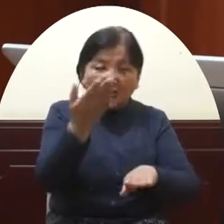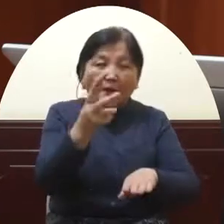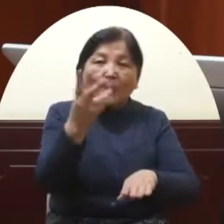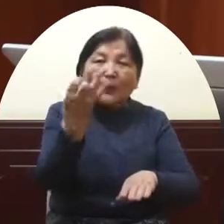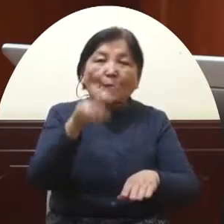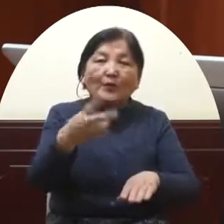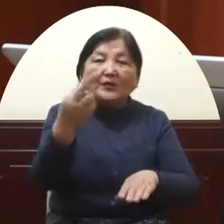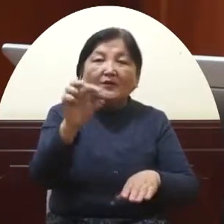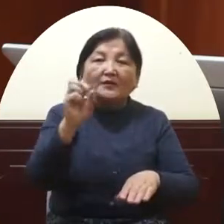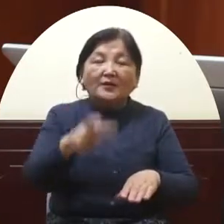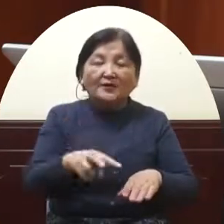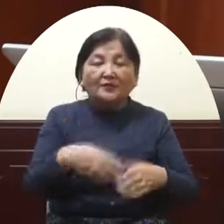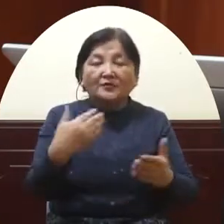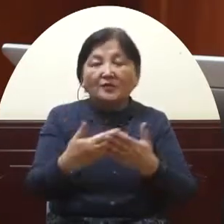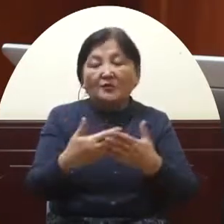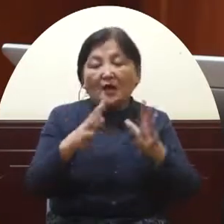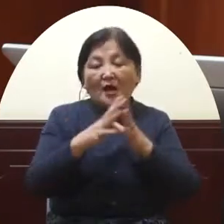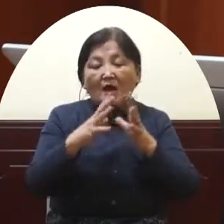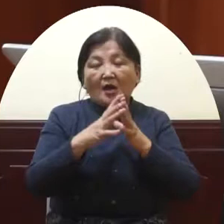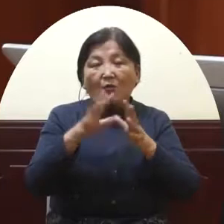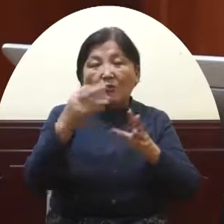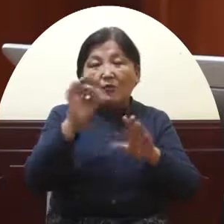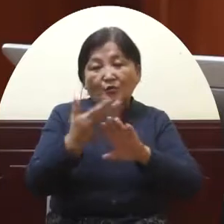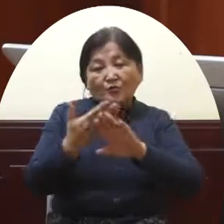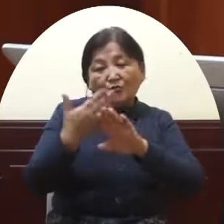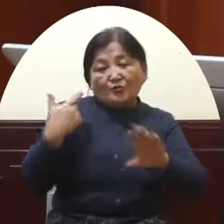Одоо жишээ нь 10-р хоногийн өмнө ардчилсан нам 100 сая төгрөг